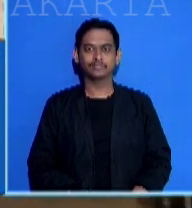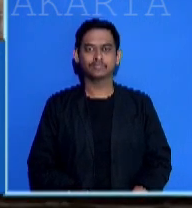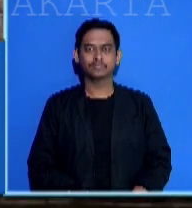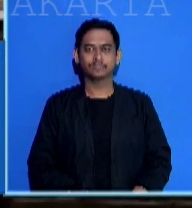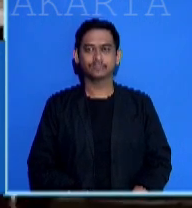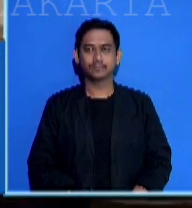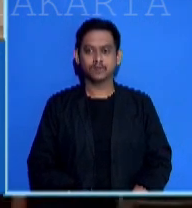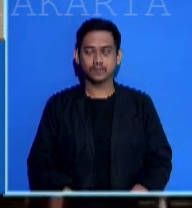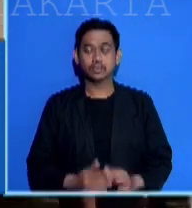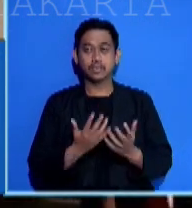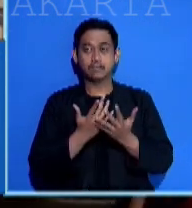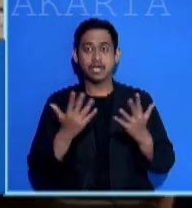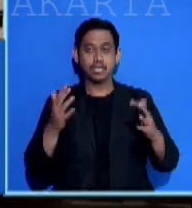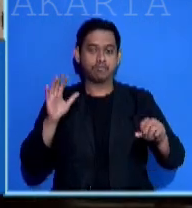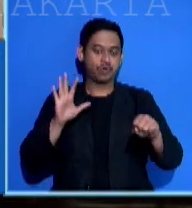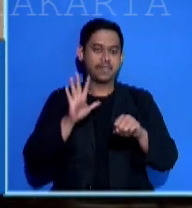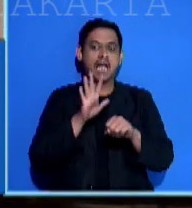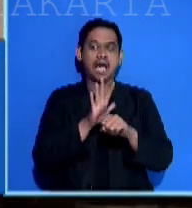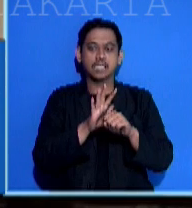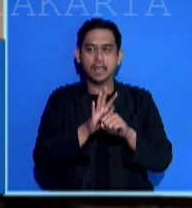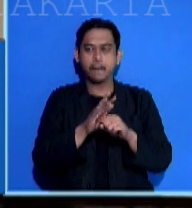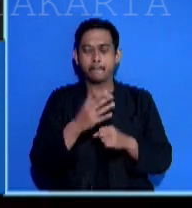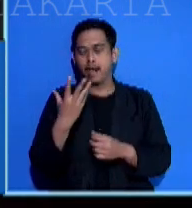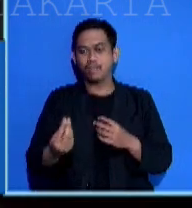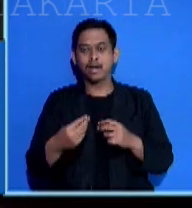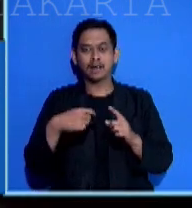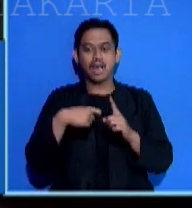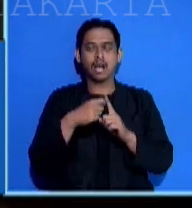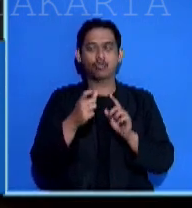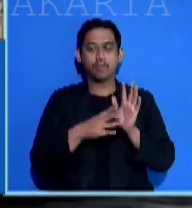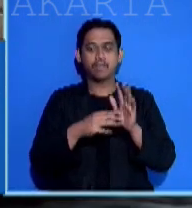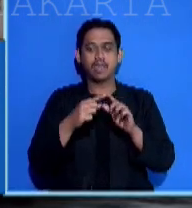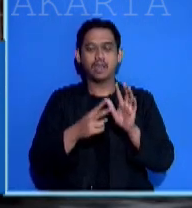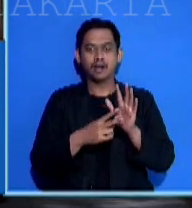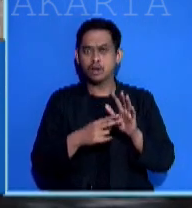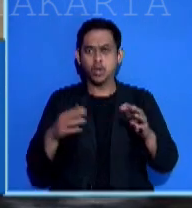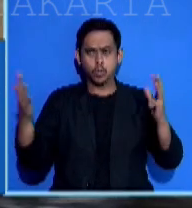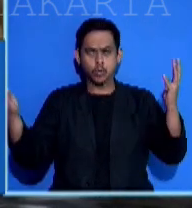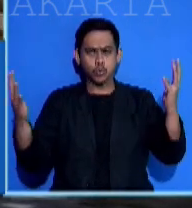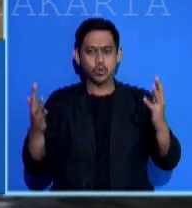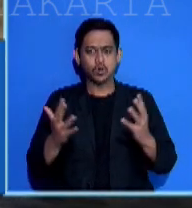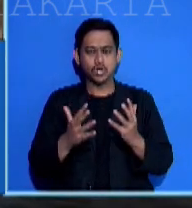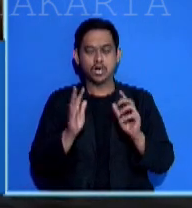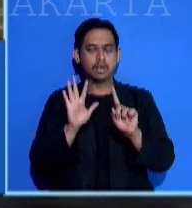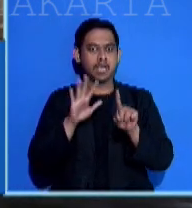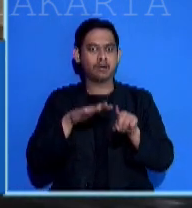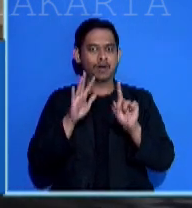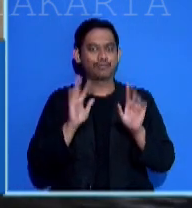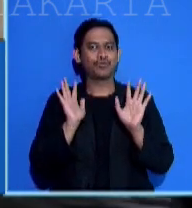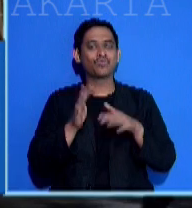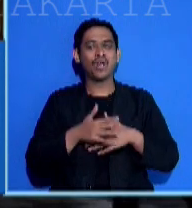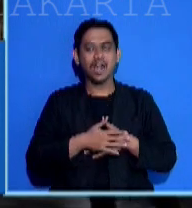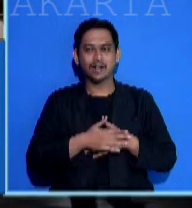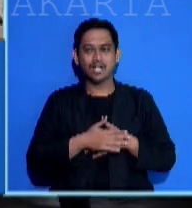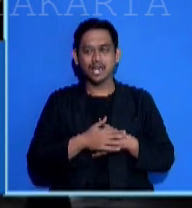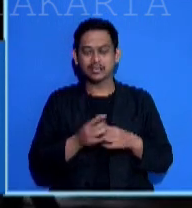Ratusan warga Muhammadiyah di Kampung Koman Kota Yogyakarta minggu malam mulai menggelar salat tarawih secara khusyuk di Masjid Gede Keraton